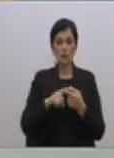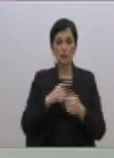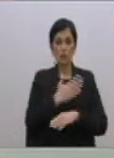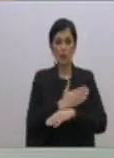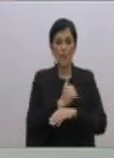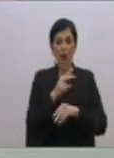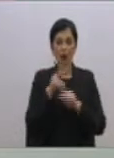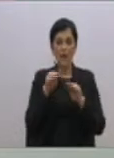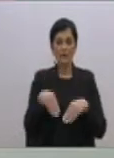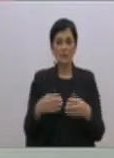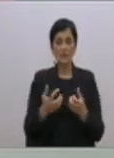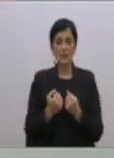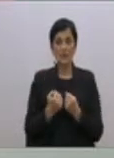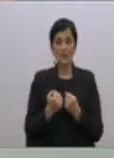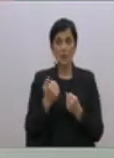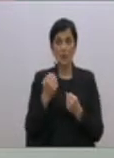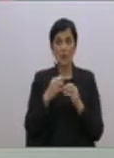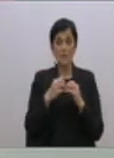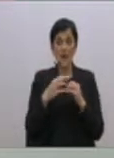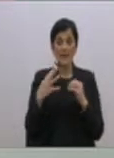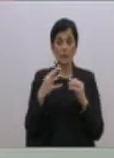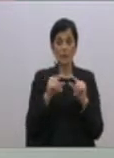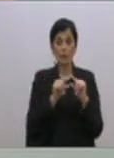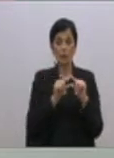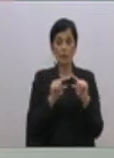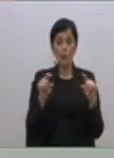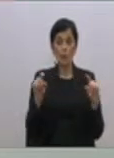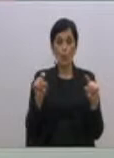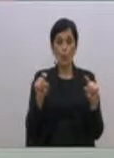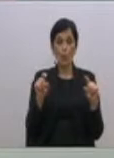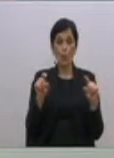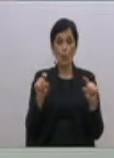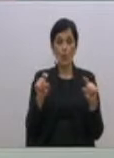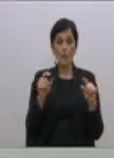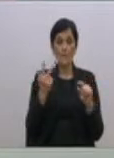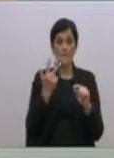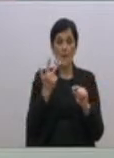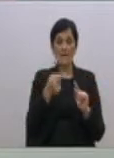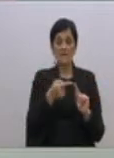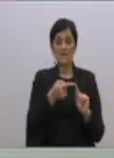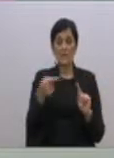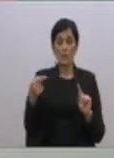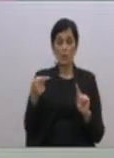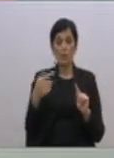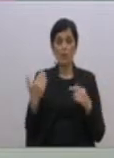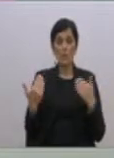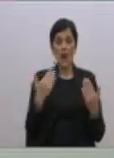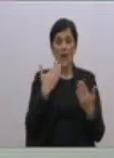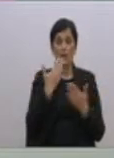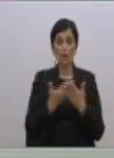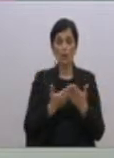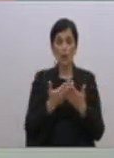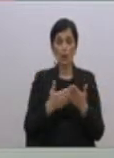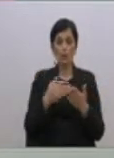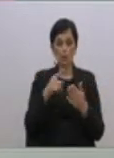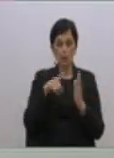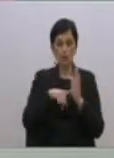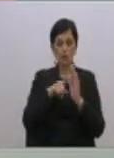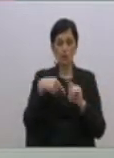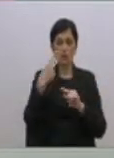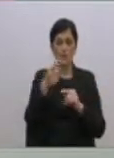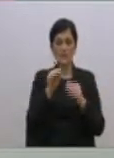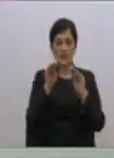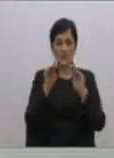actis mireba. Da, mehutmete, mehutmete, muhlis. Mesa în punctim, harita consultației și de gata, am ocolit de șem de ghi